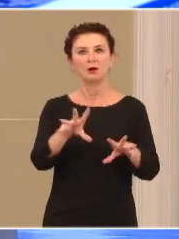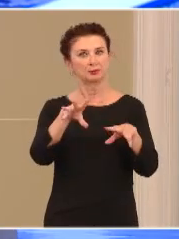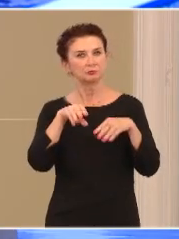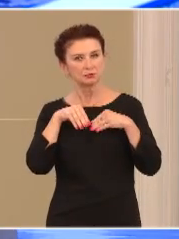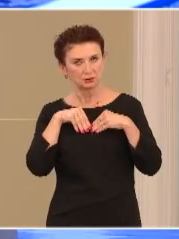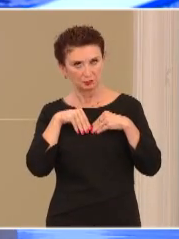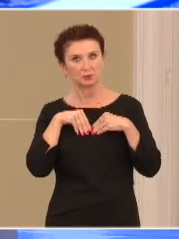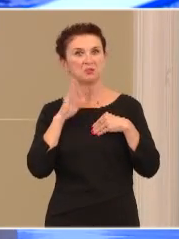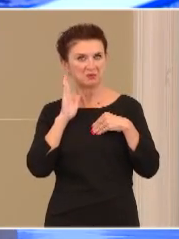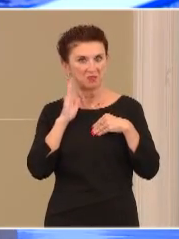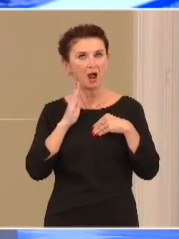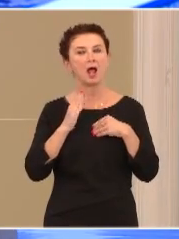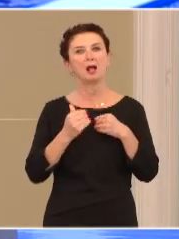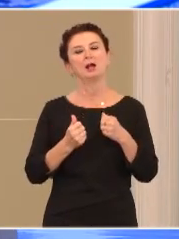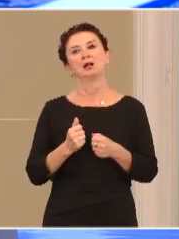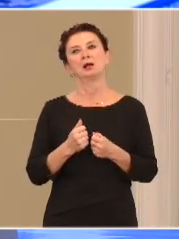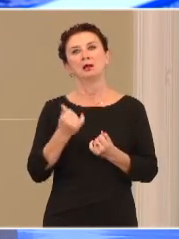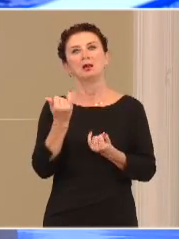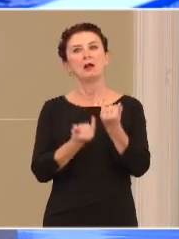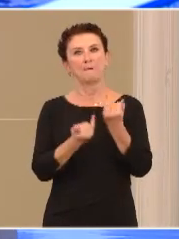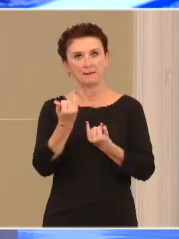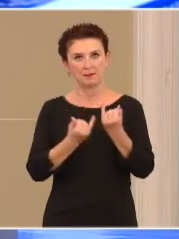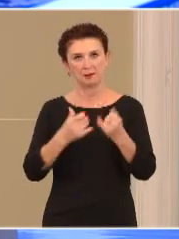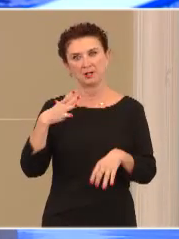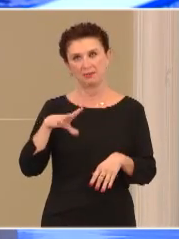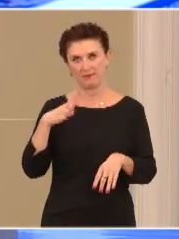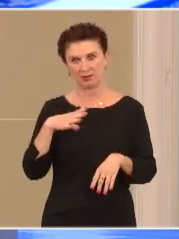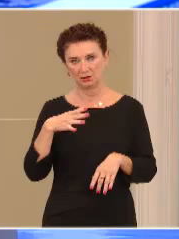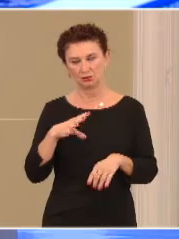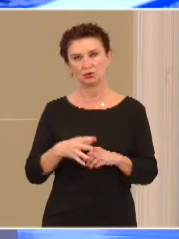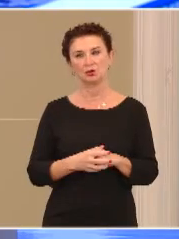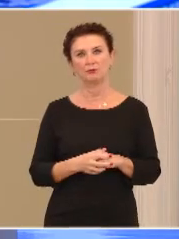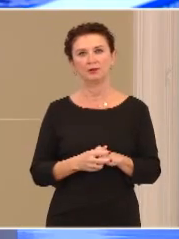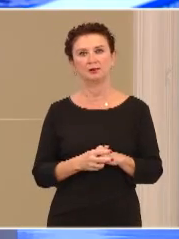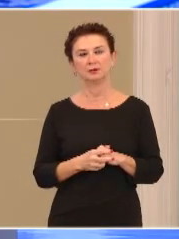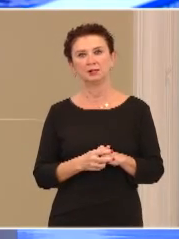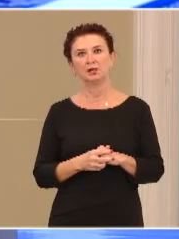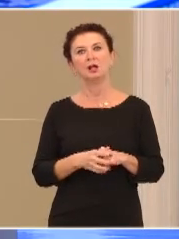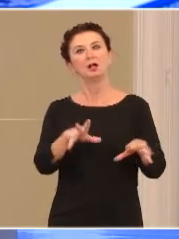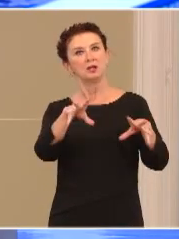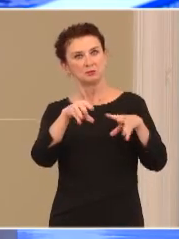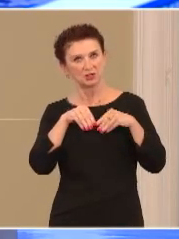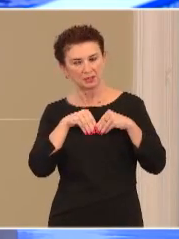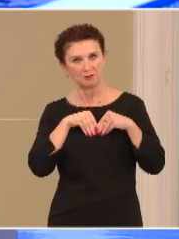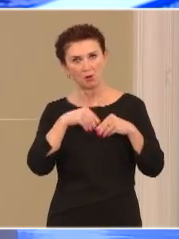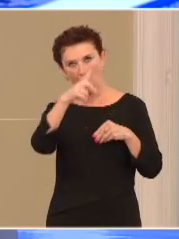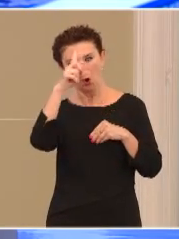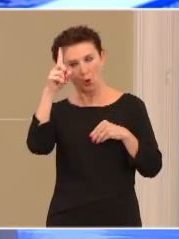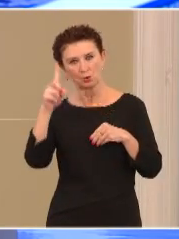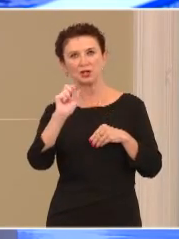akcje, a akcjonariusze przejmą udziały w Silesii, będzie